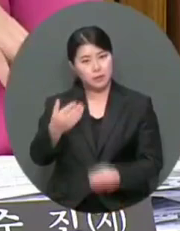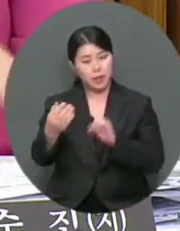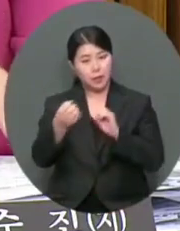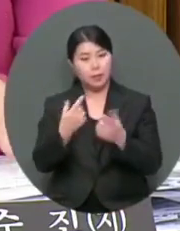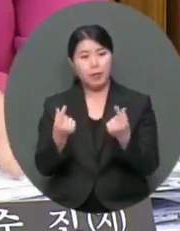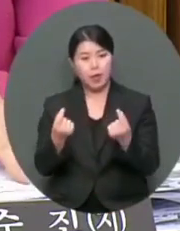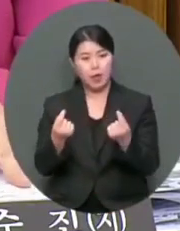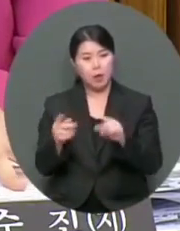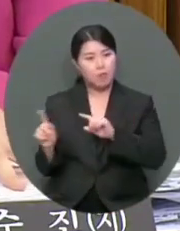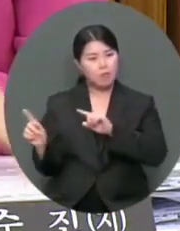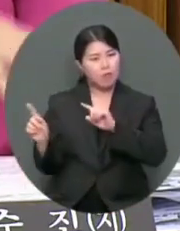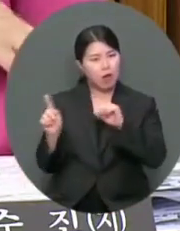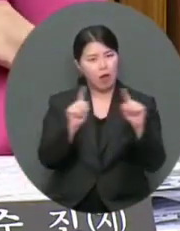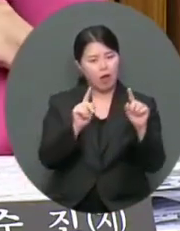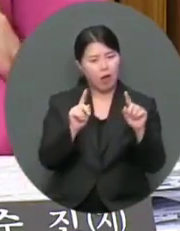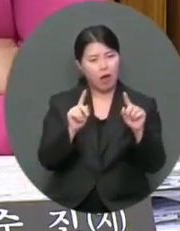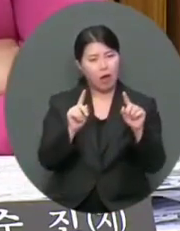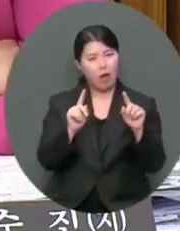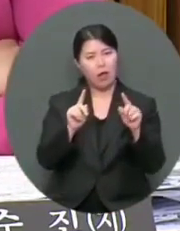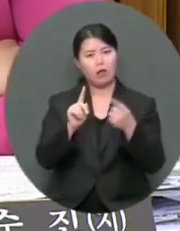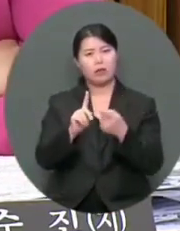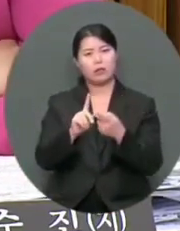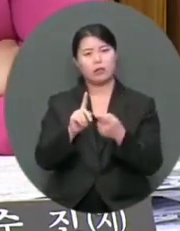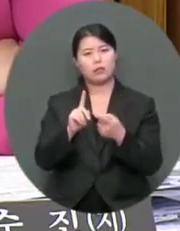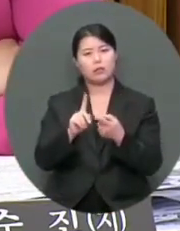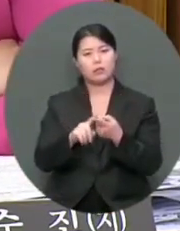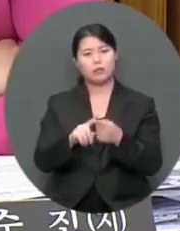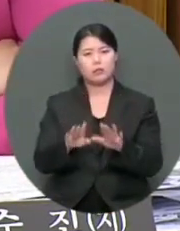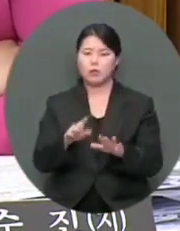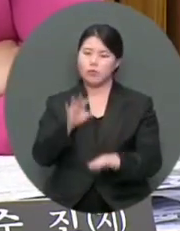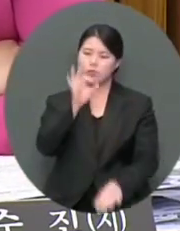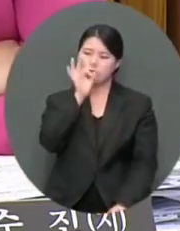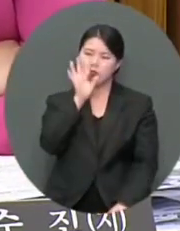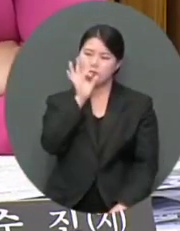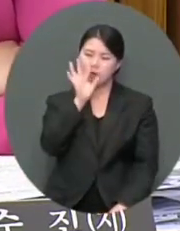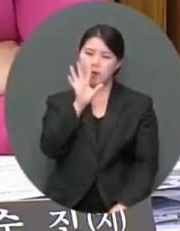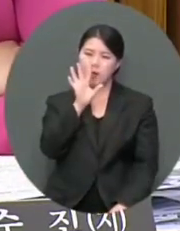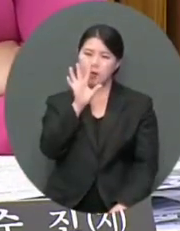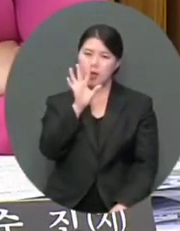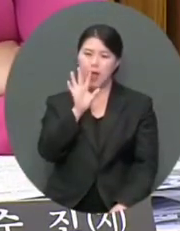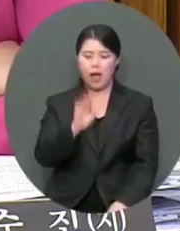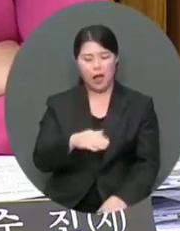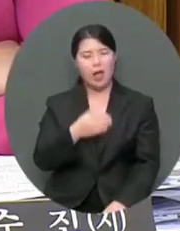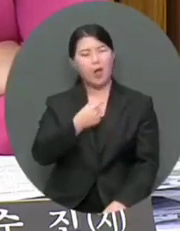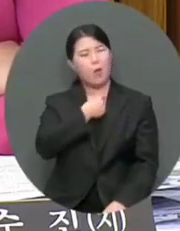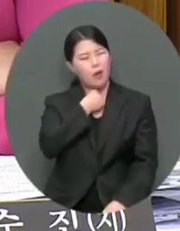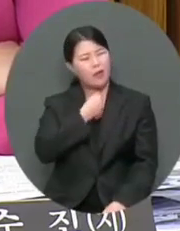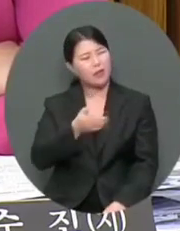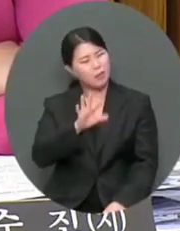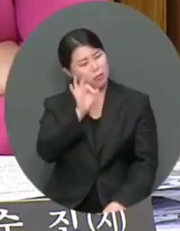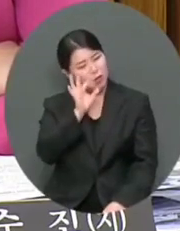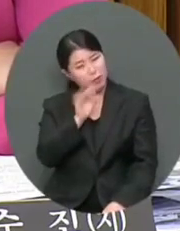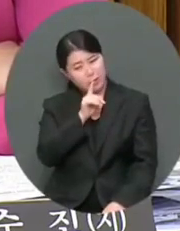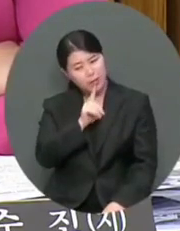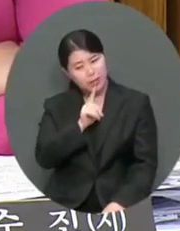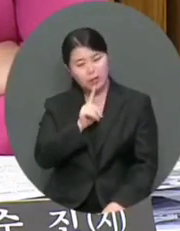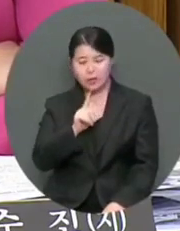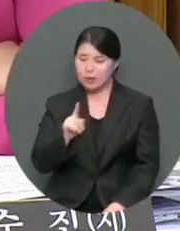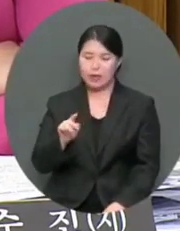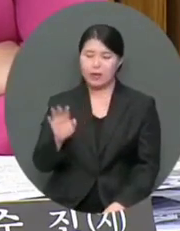드렸다시피 부활하는 것은 사실상 지금 이제는 불가능한 상황이라고 저는 인식하고 불가능하다. 있습니다. 아니 그걸